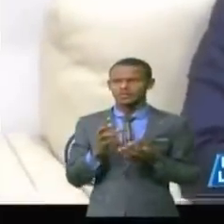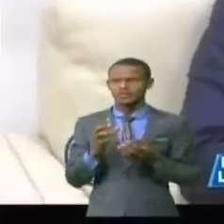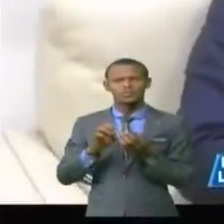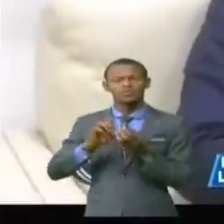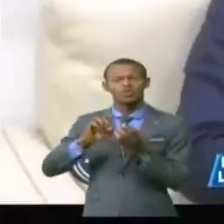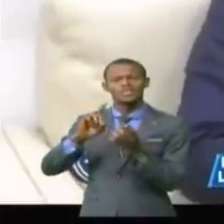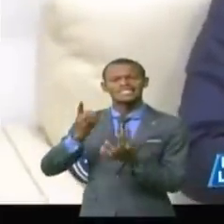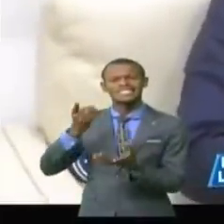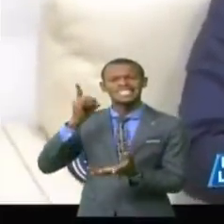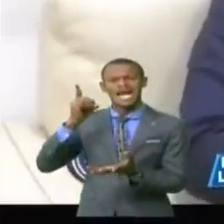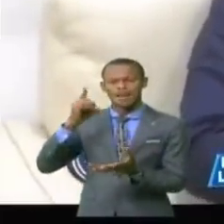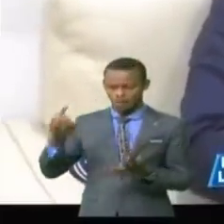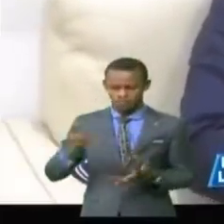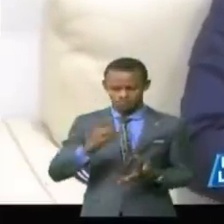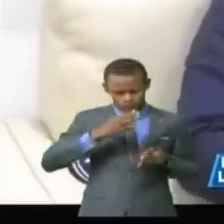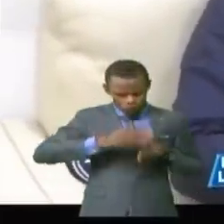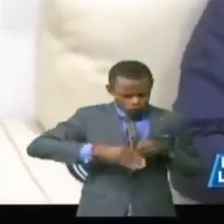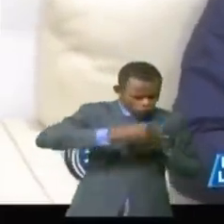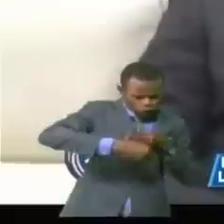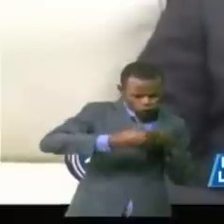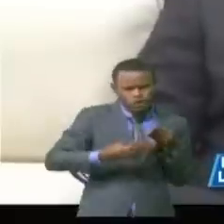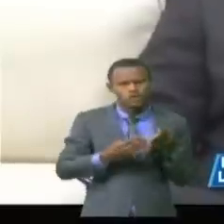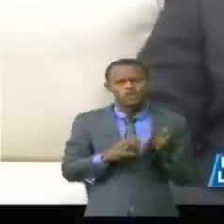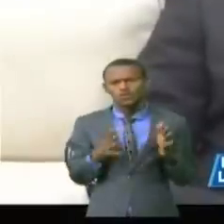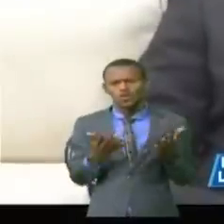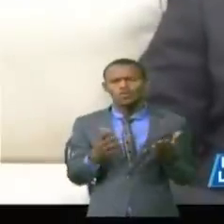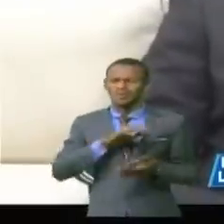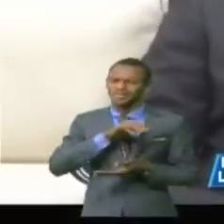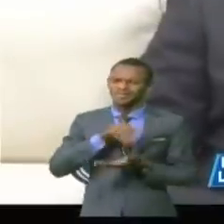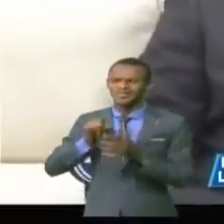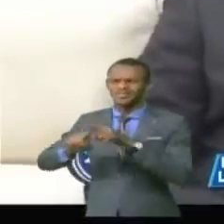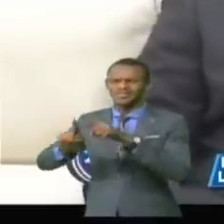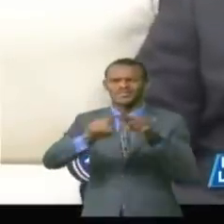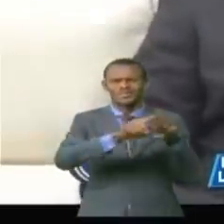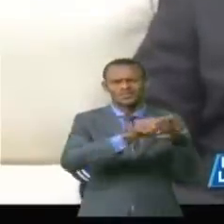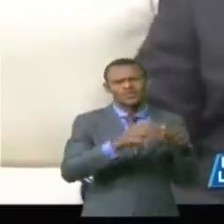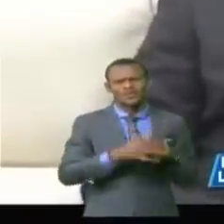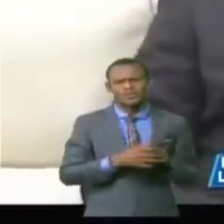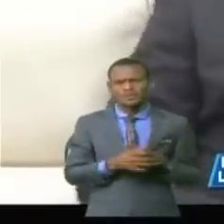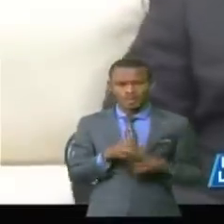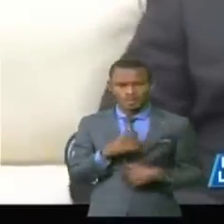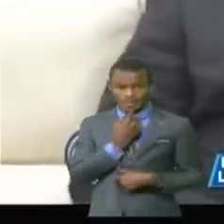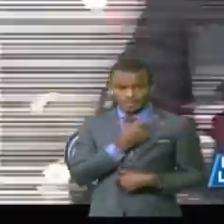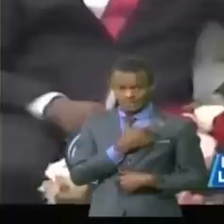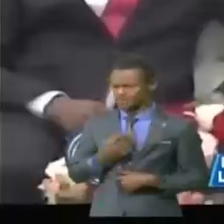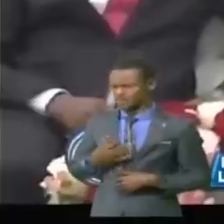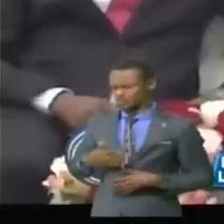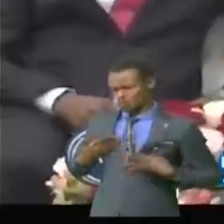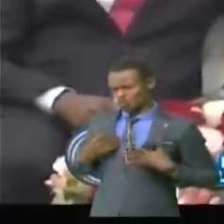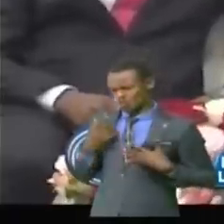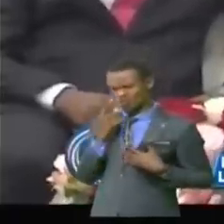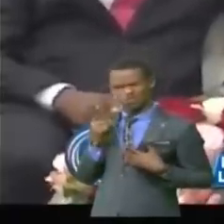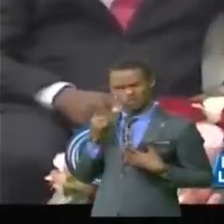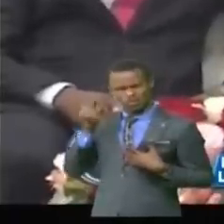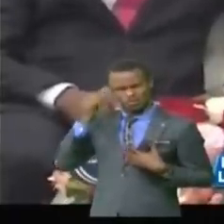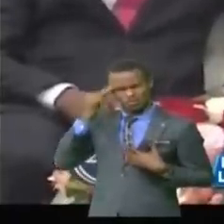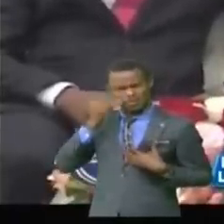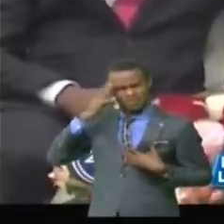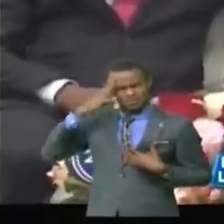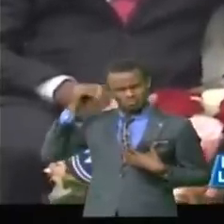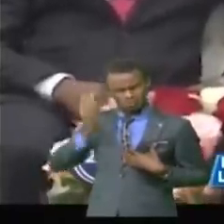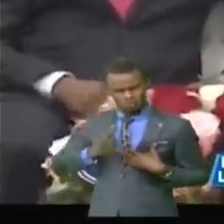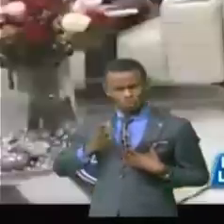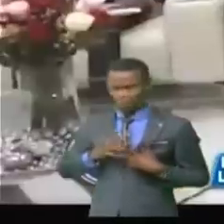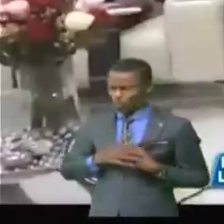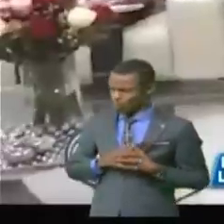président du conseil d'administration du CESE, a loué la maîtrise du chef du gouvernement en la matière et son sens d'ouverture.